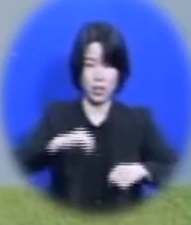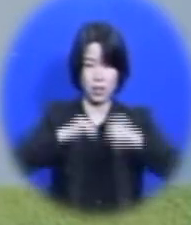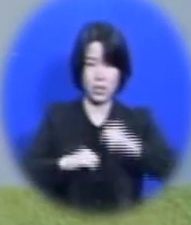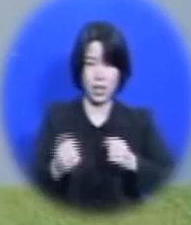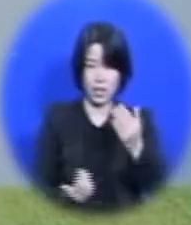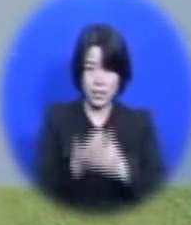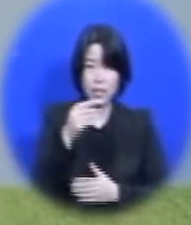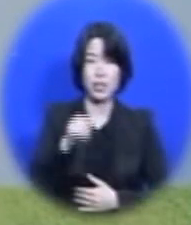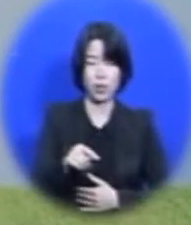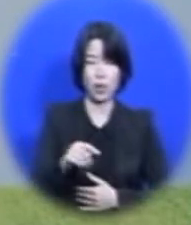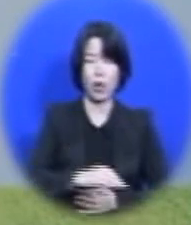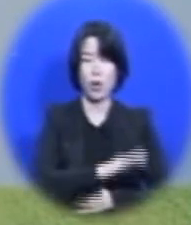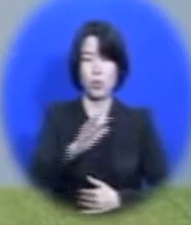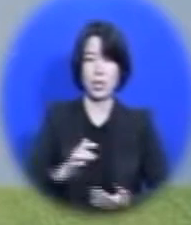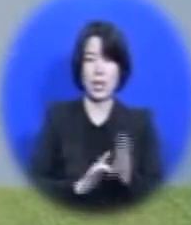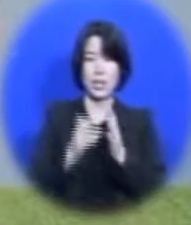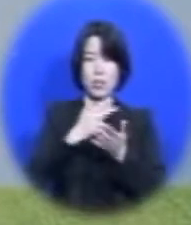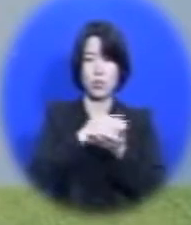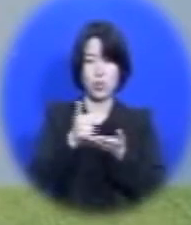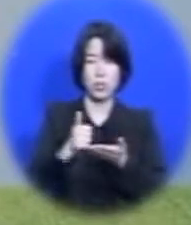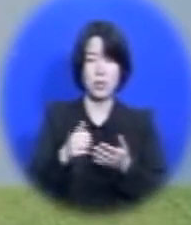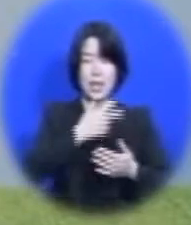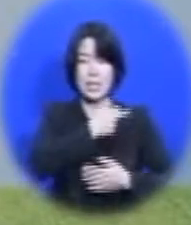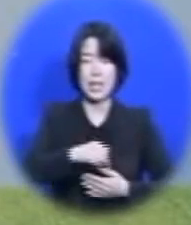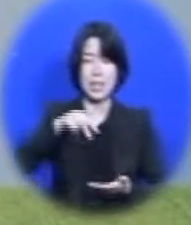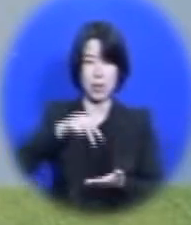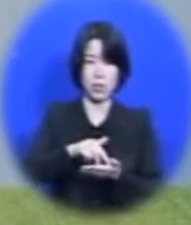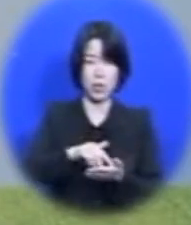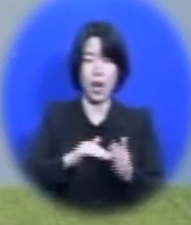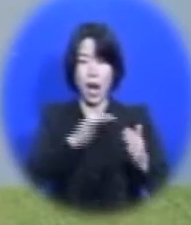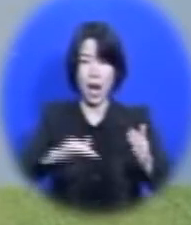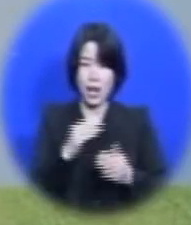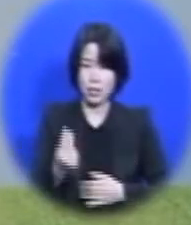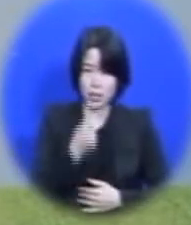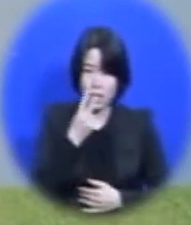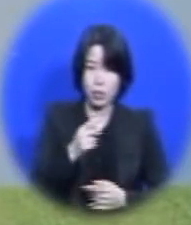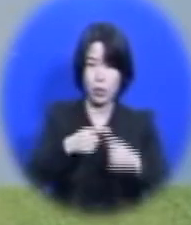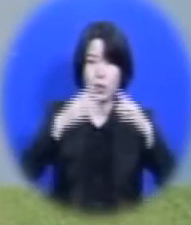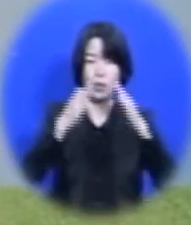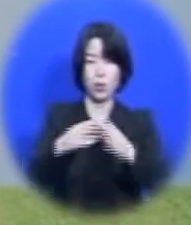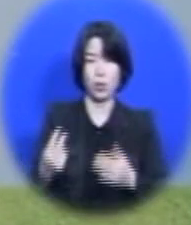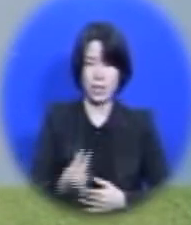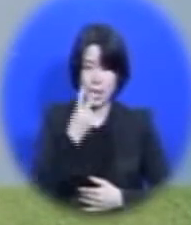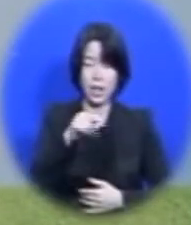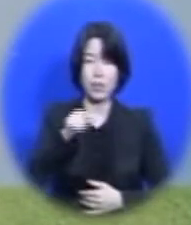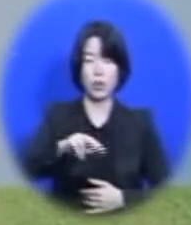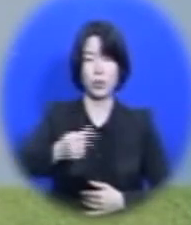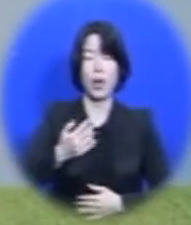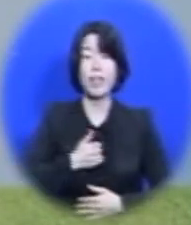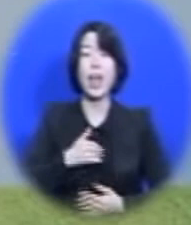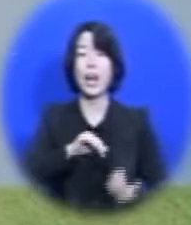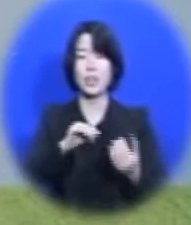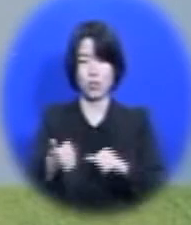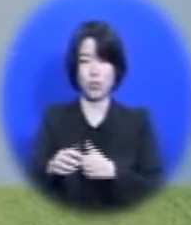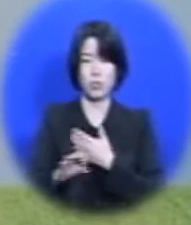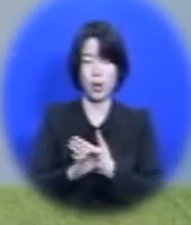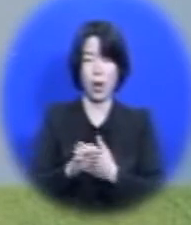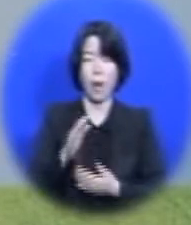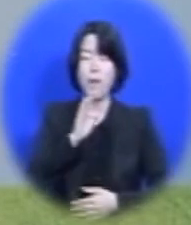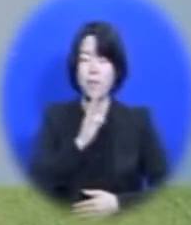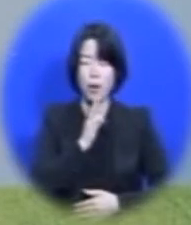우리가 주님의 제자로서 가정을 살리고 교회를 살리는 것도 내가 죽으면 비로소